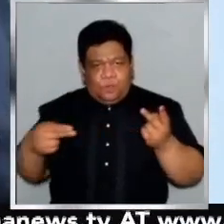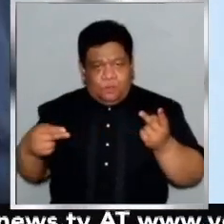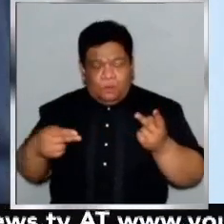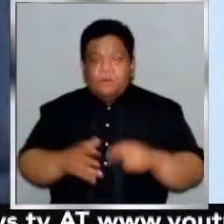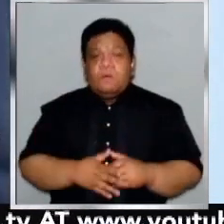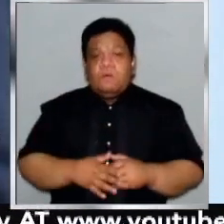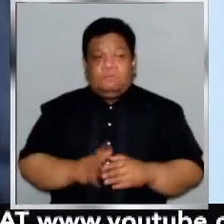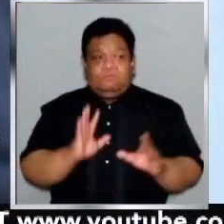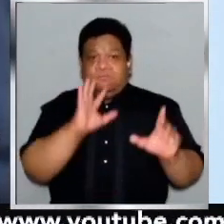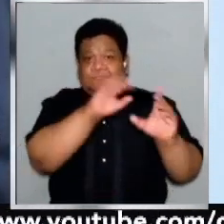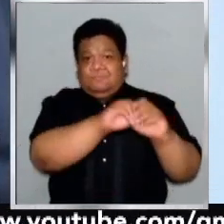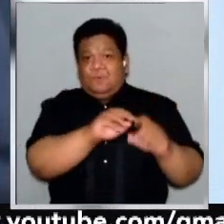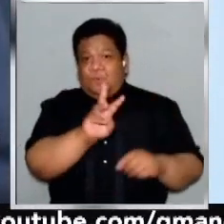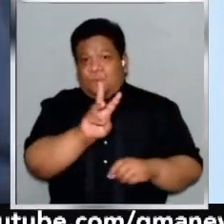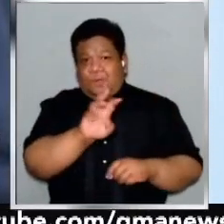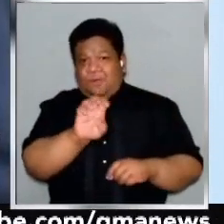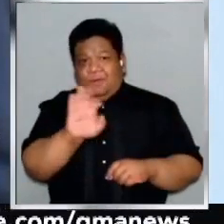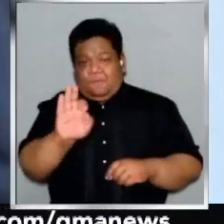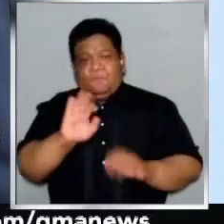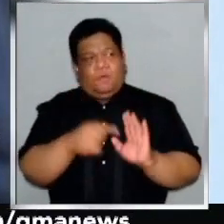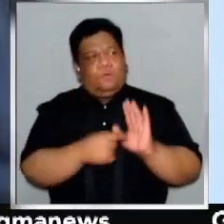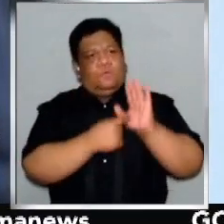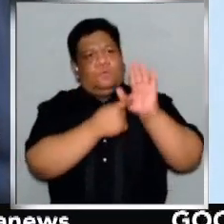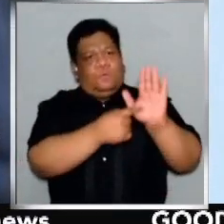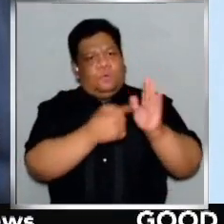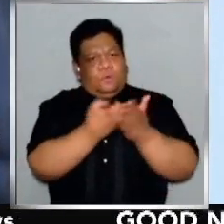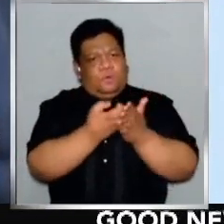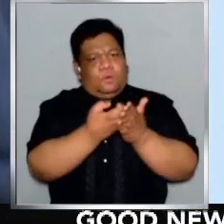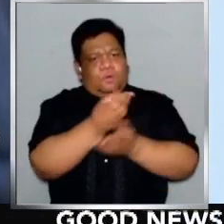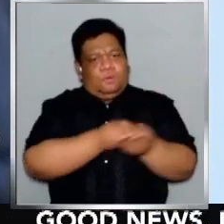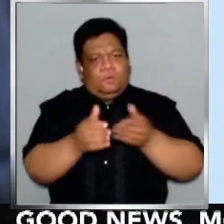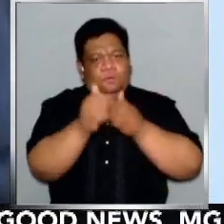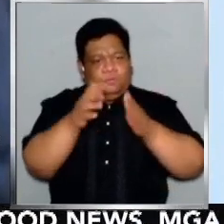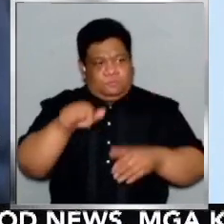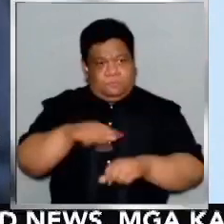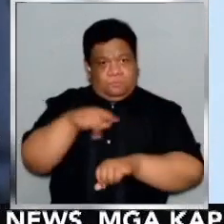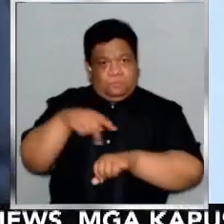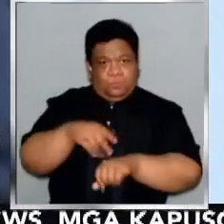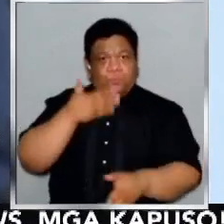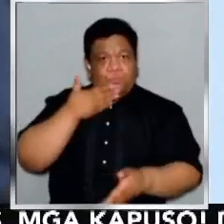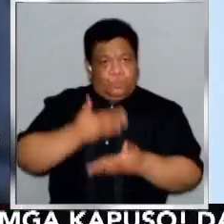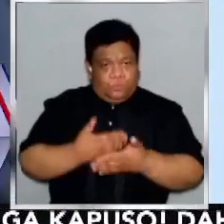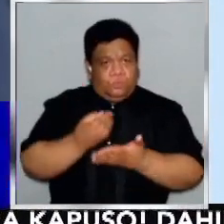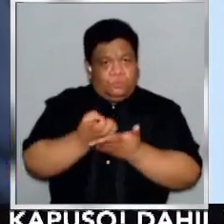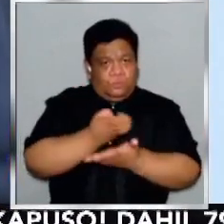ipakita raw sa economic leaders na kabilang ang Pilipinas sa may pinakamagandang economic performance.